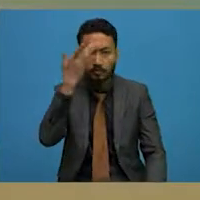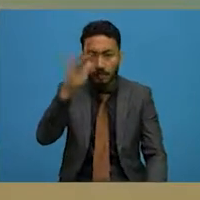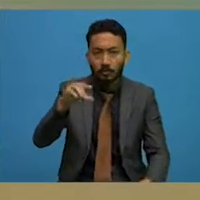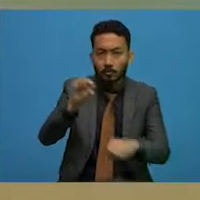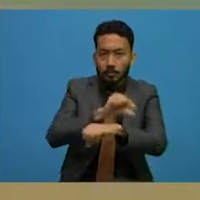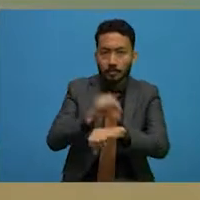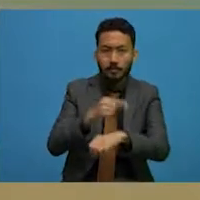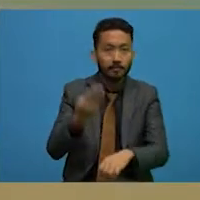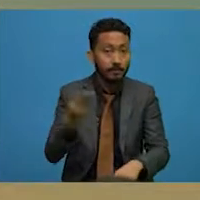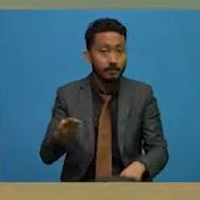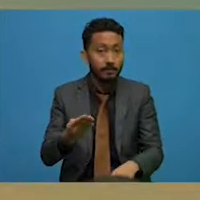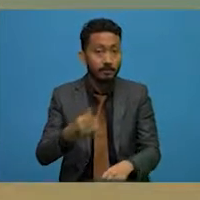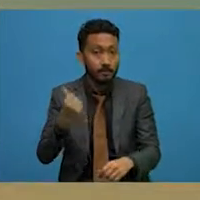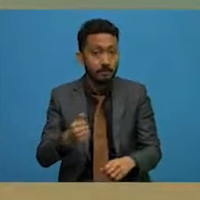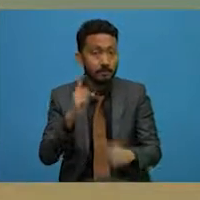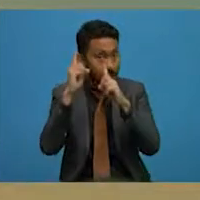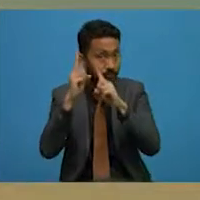yang ditunjukkan sebentar tadi.